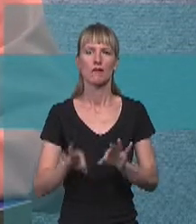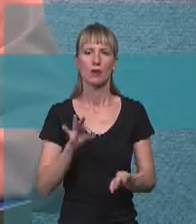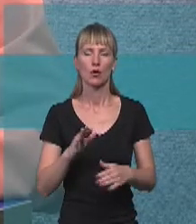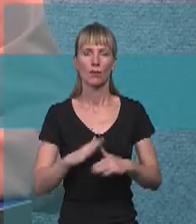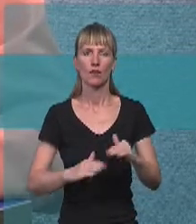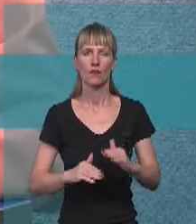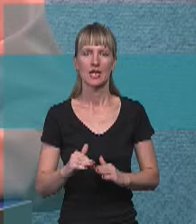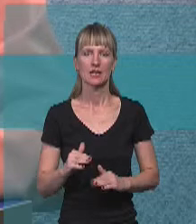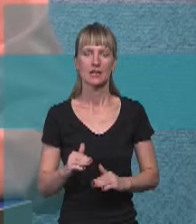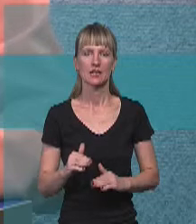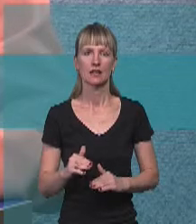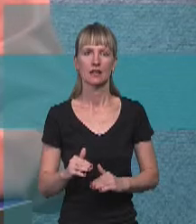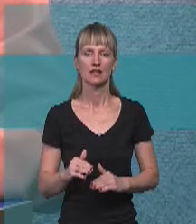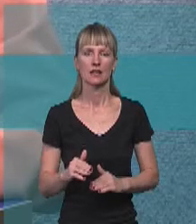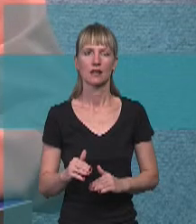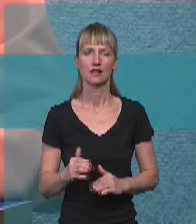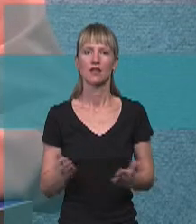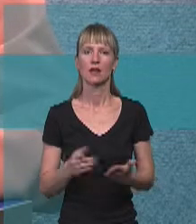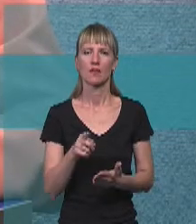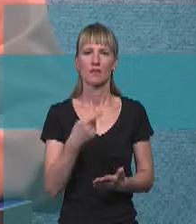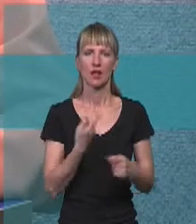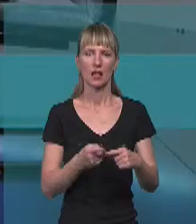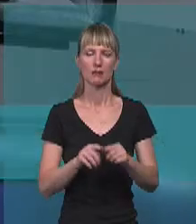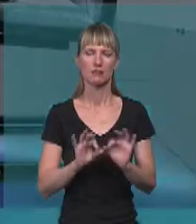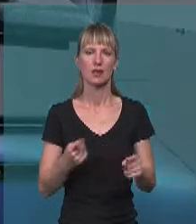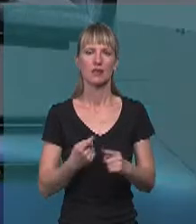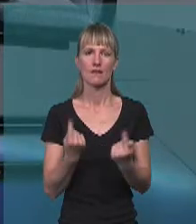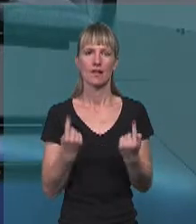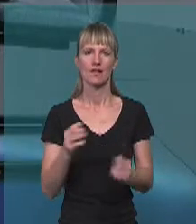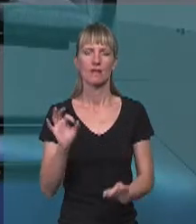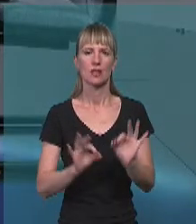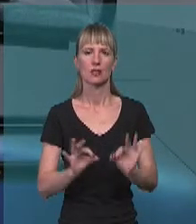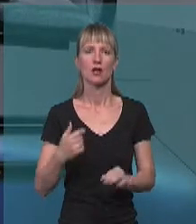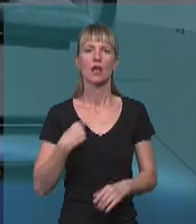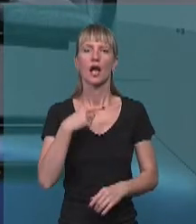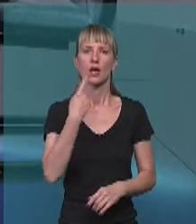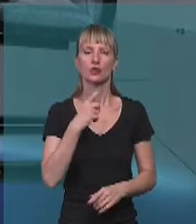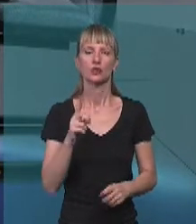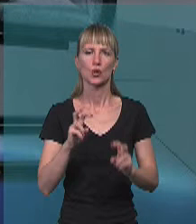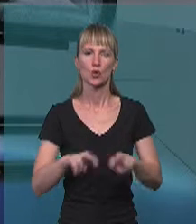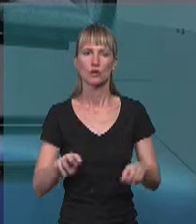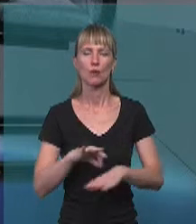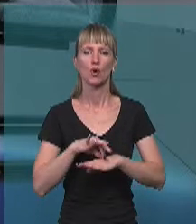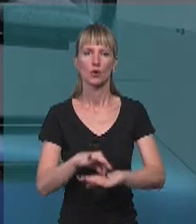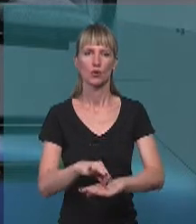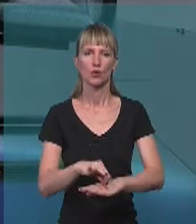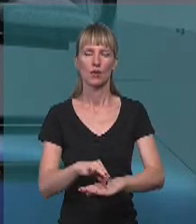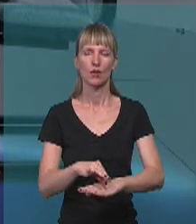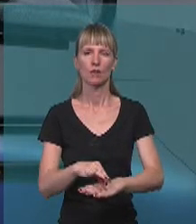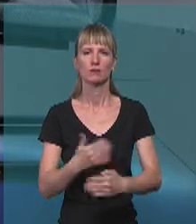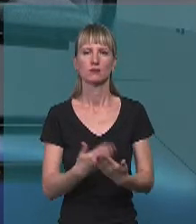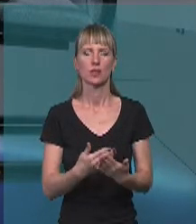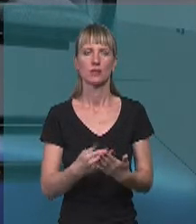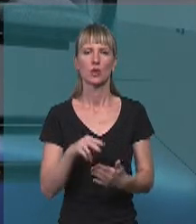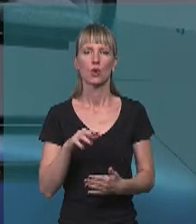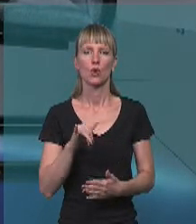професії. От як ви це прокоментуєте? Ну, це великий відсоток, але ж я кажу, що дослідження проходило десь в